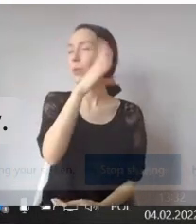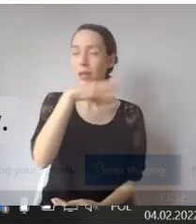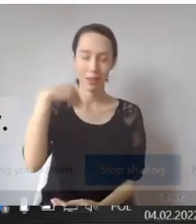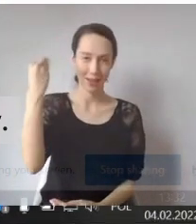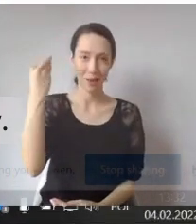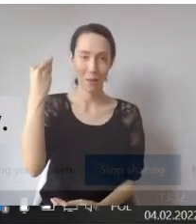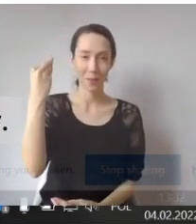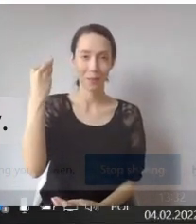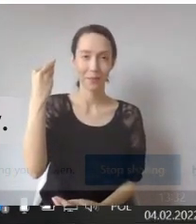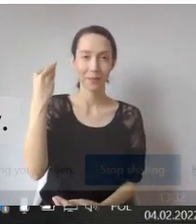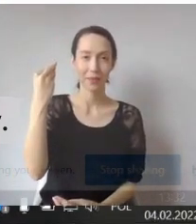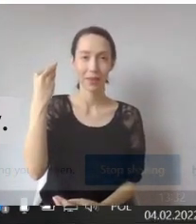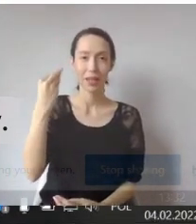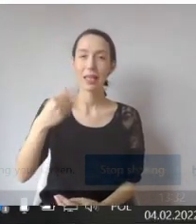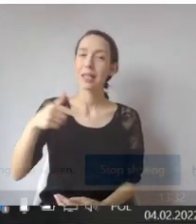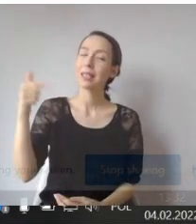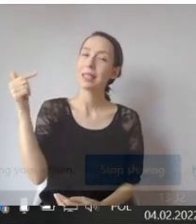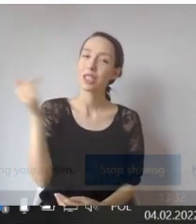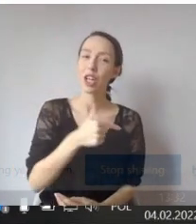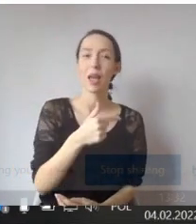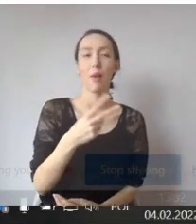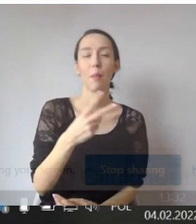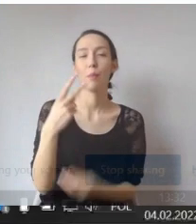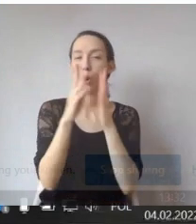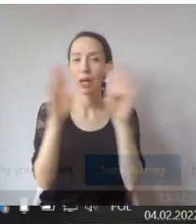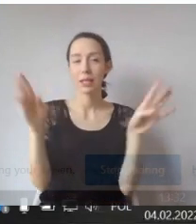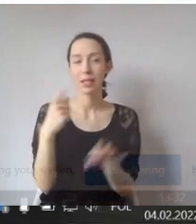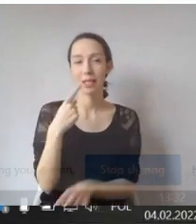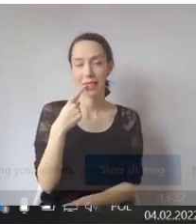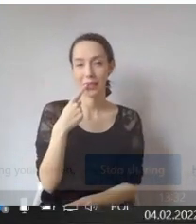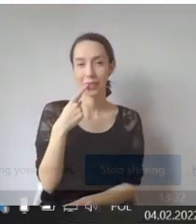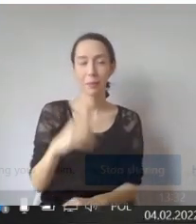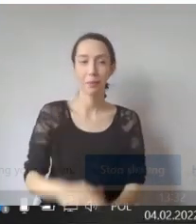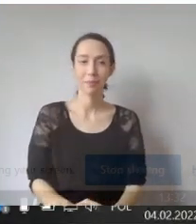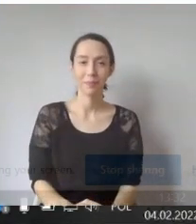tutaj powinny być widoczne zęby, czyli uśmiech, zęby na wierzchu.